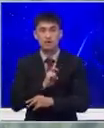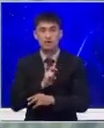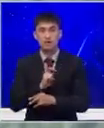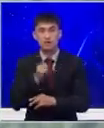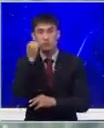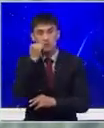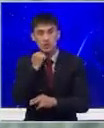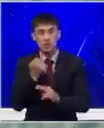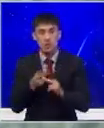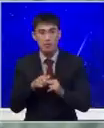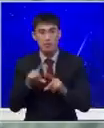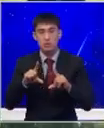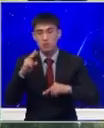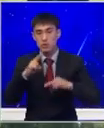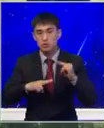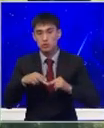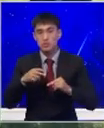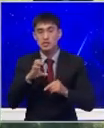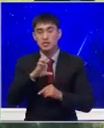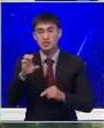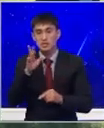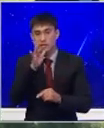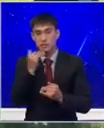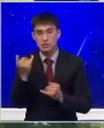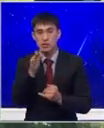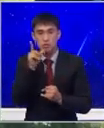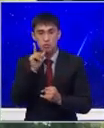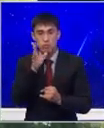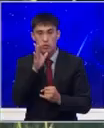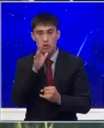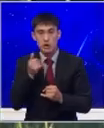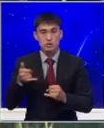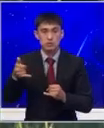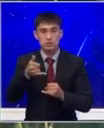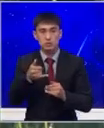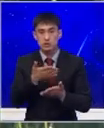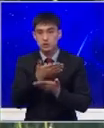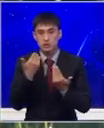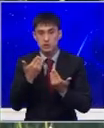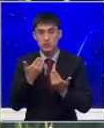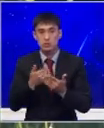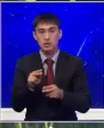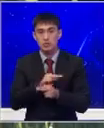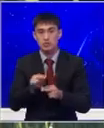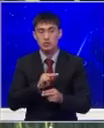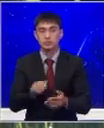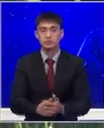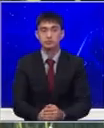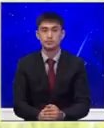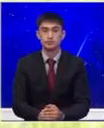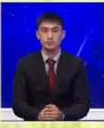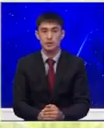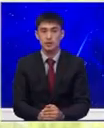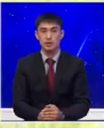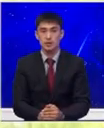совсем изношена объект был построен еще в советское время с тех пор ирригационная система хозяйства ни разу не подвергалась какому-либо ремонту